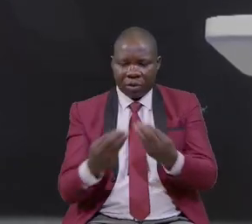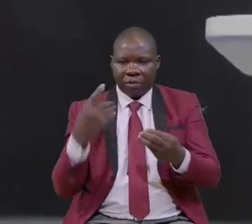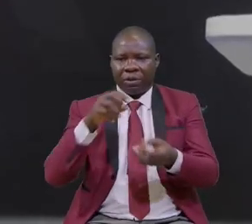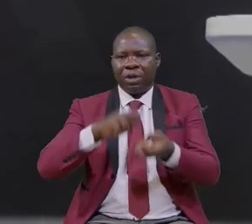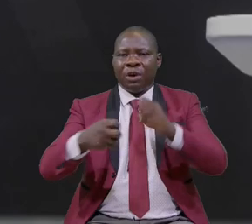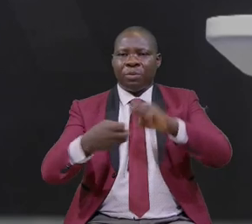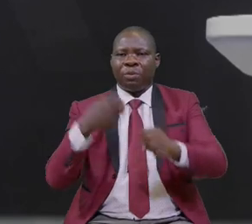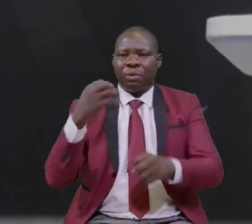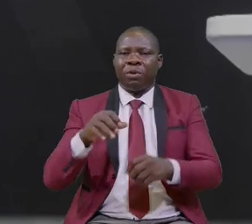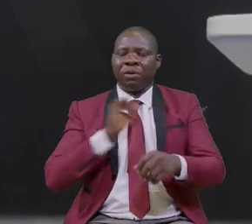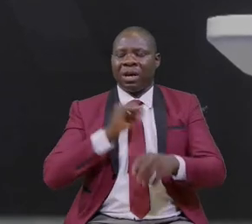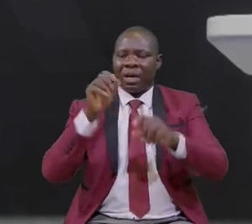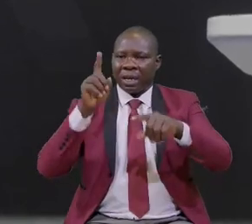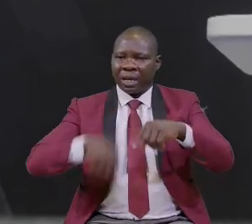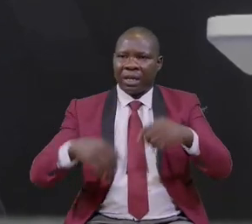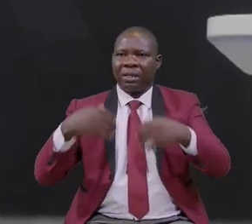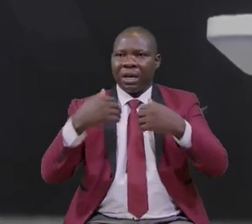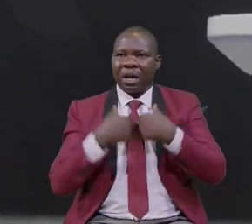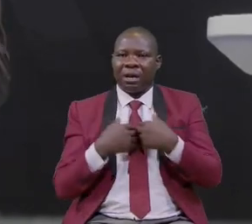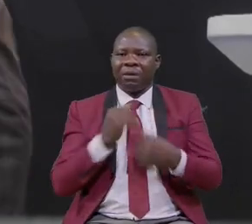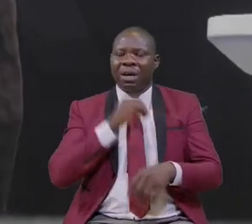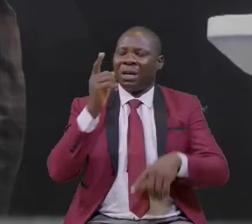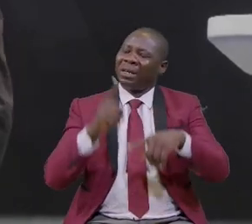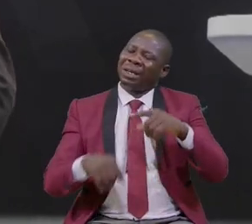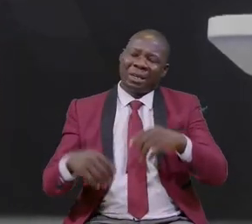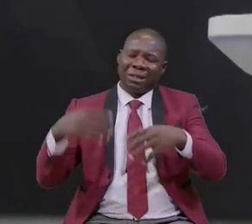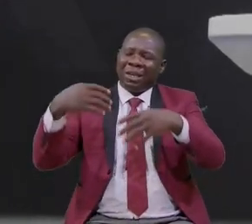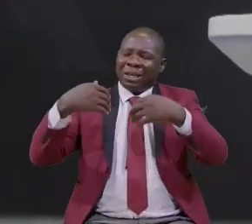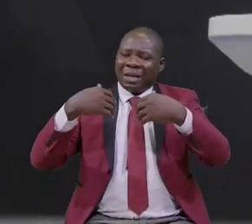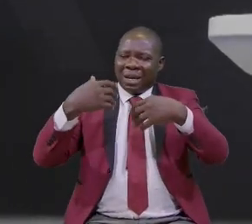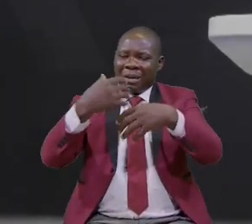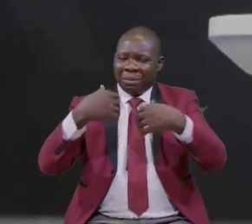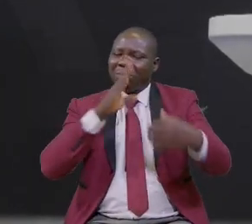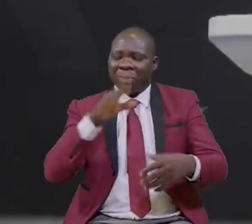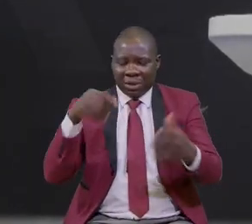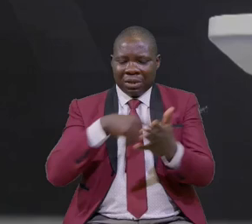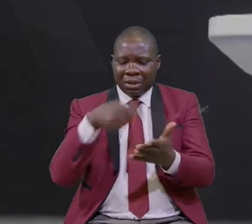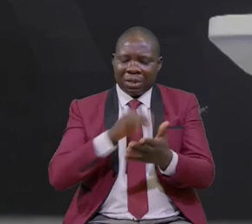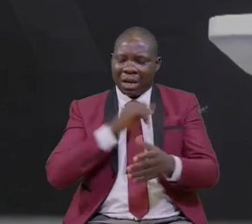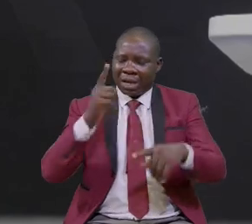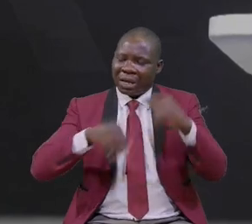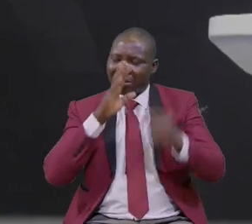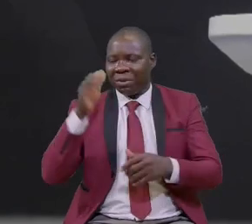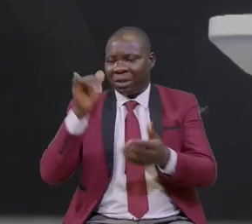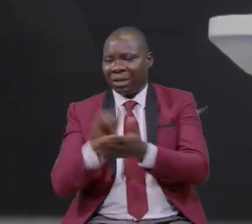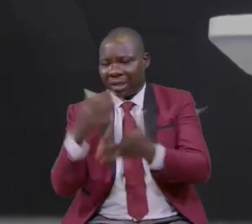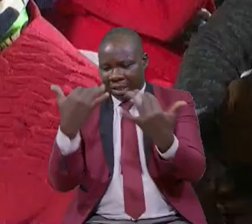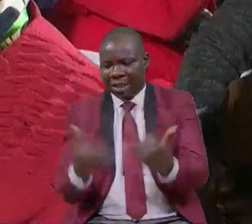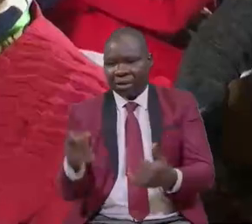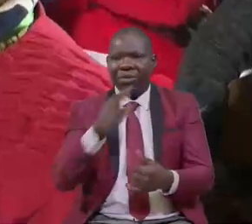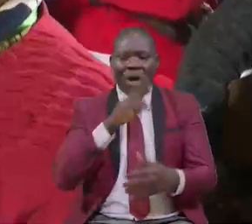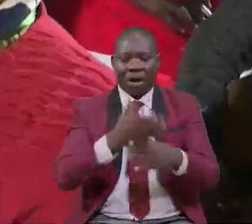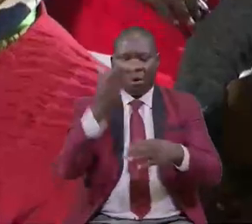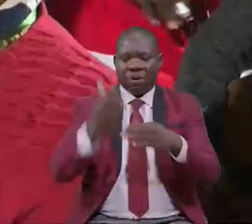problèmes. Ah, je ne pourrais pas atteindre, je ne pourrais pas obtenir, je ne pourrais pas avoir ceci, je ne pourrais pas être cela. Maintenant, tu es complet en